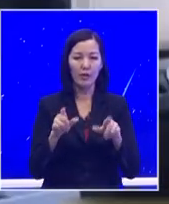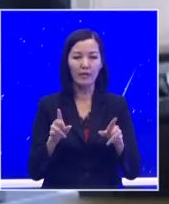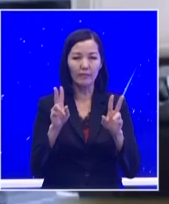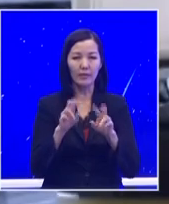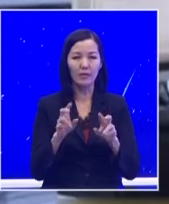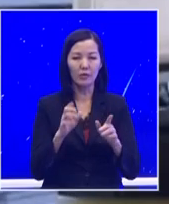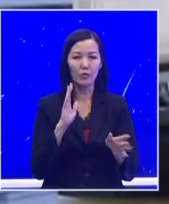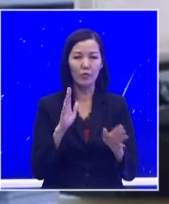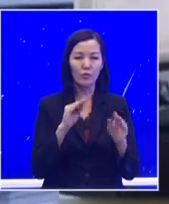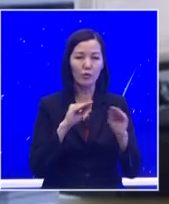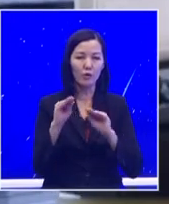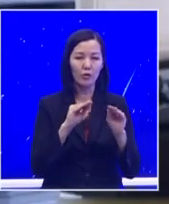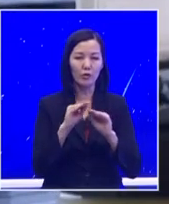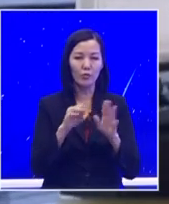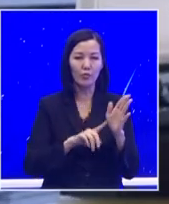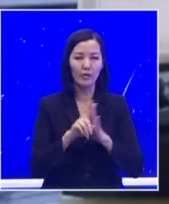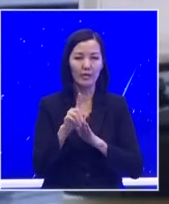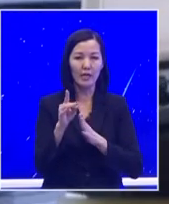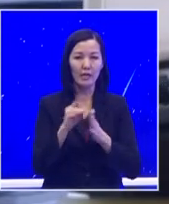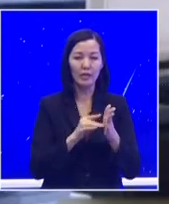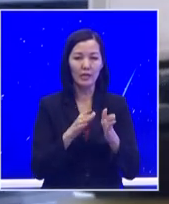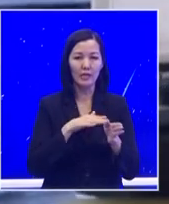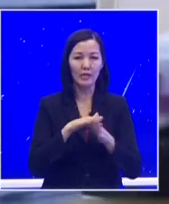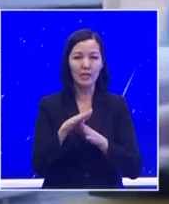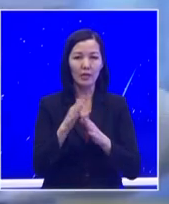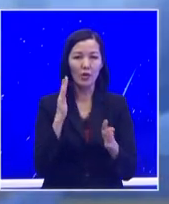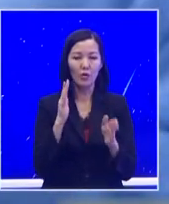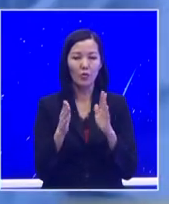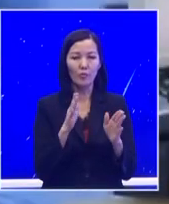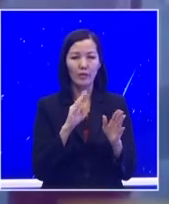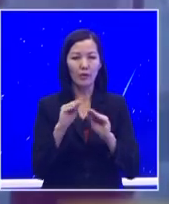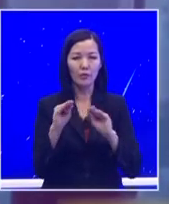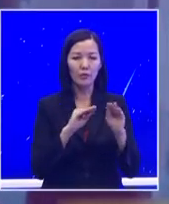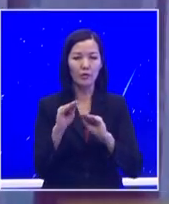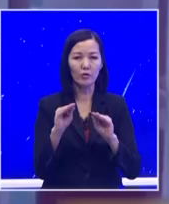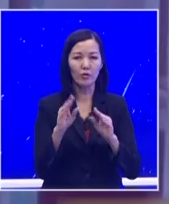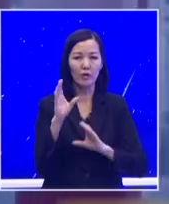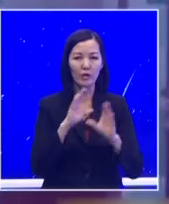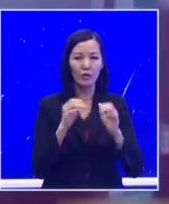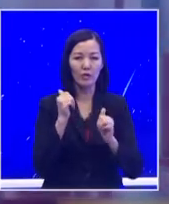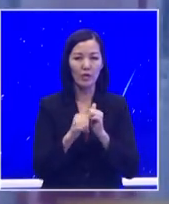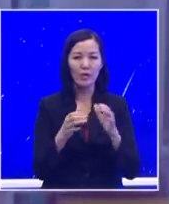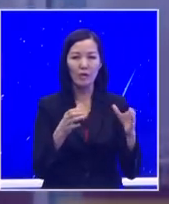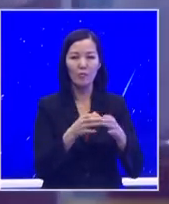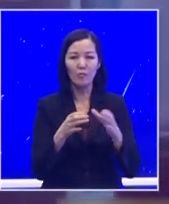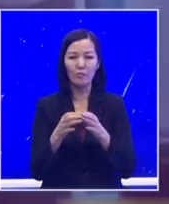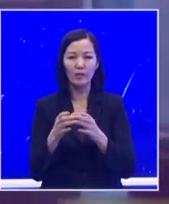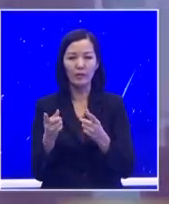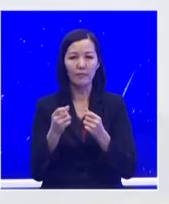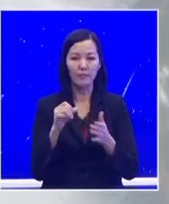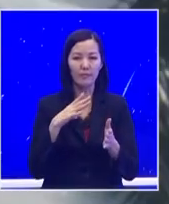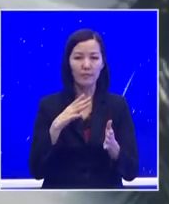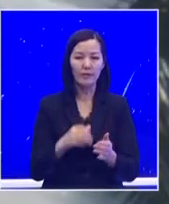құрастыру жұмыстары басталды. Жобаны жедел іске асыру үшін роботты құрастыруға институттың әр бөлімінің мамандары жұмылдырылды.